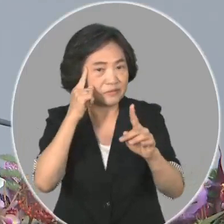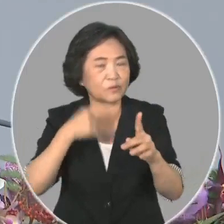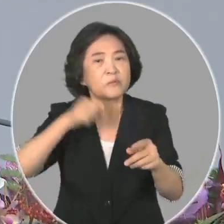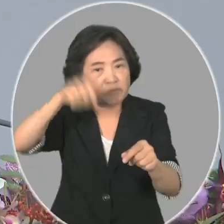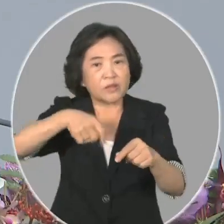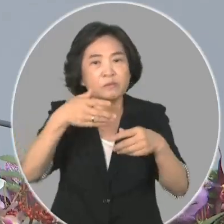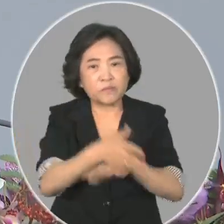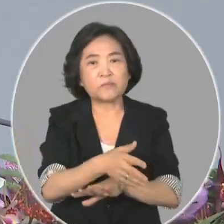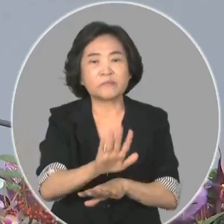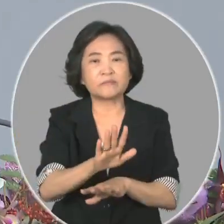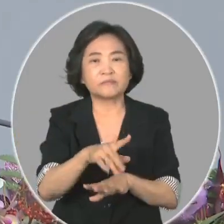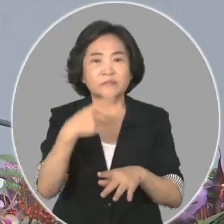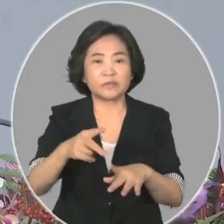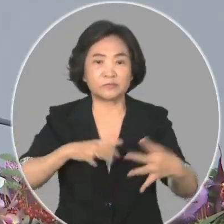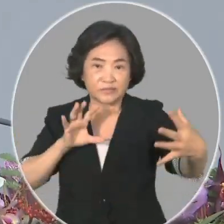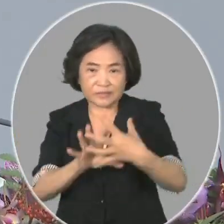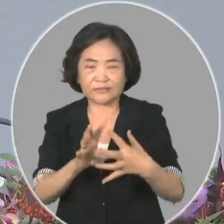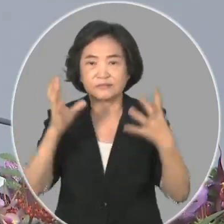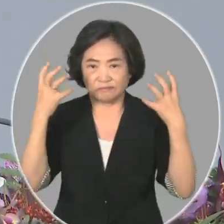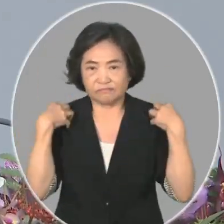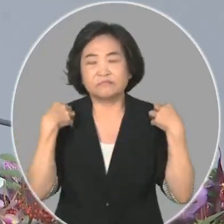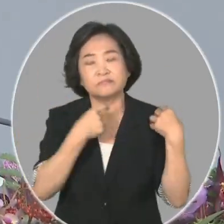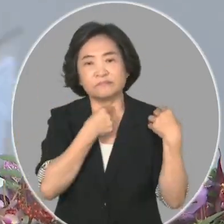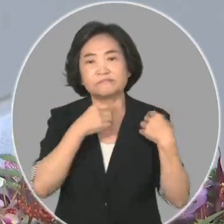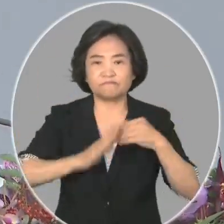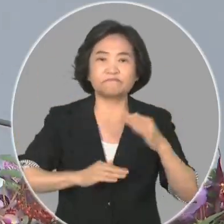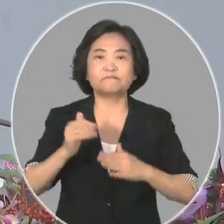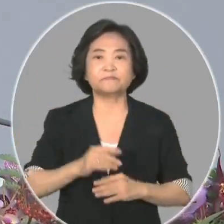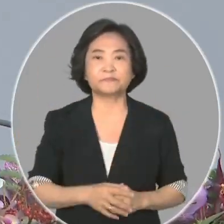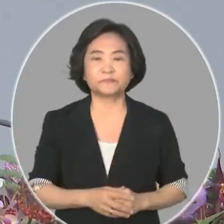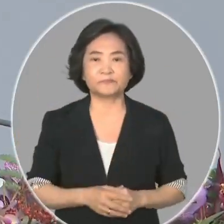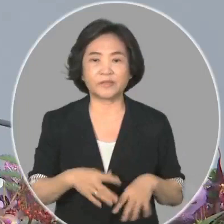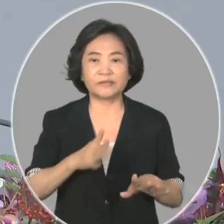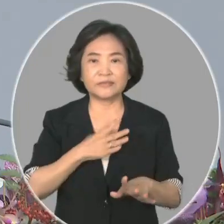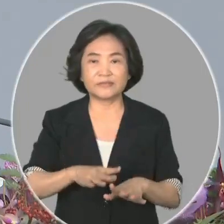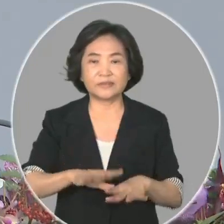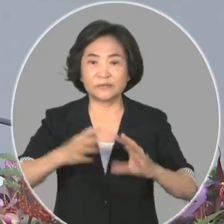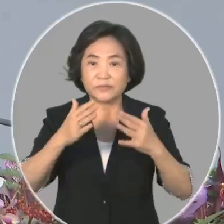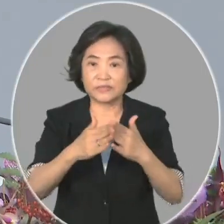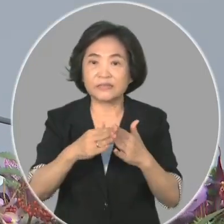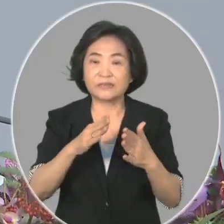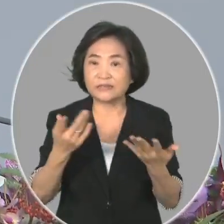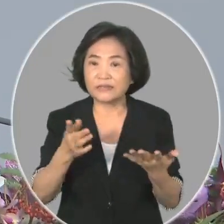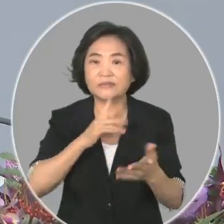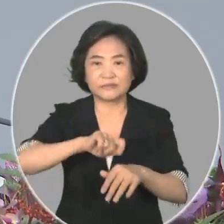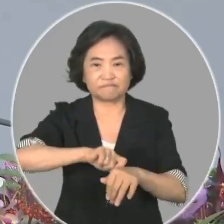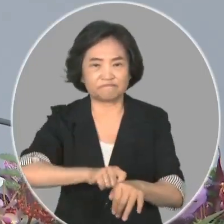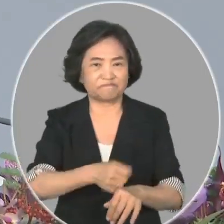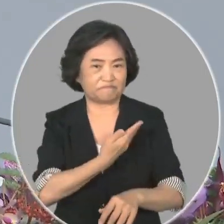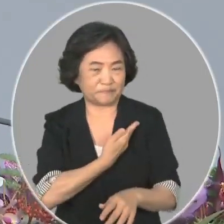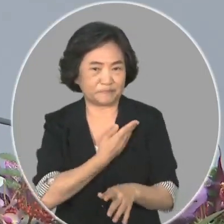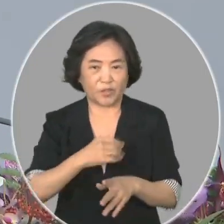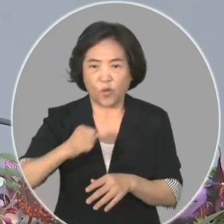们共同承担的世代责任。任性国家不仅要能因应